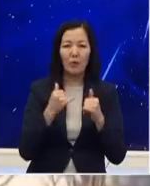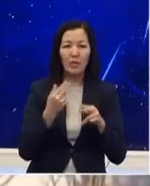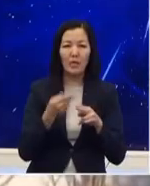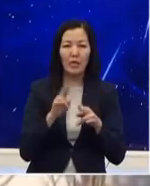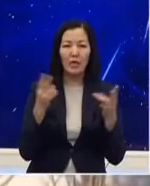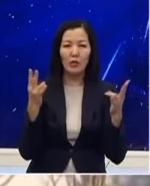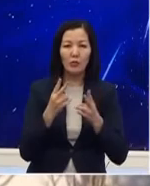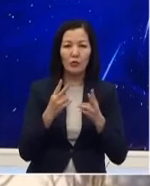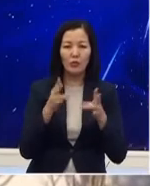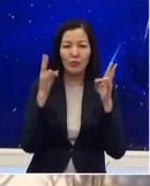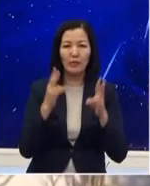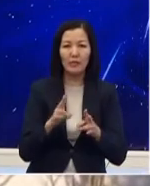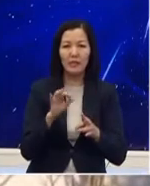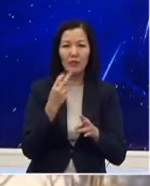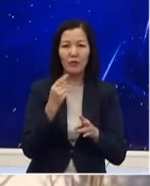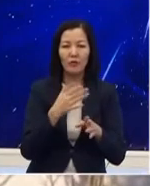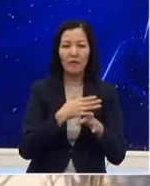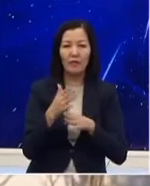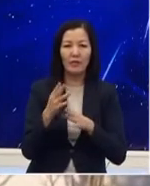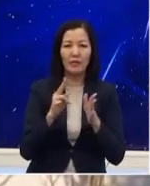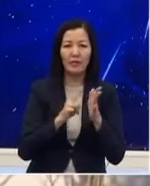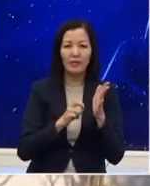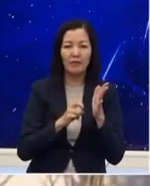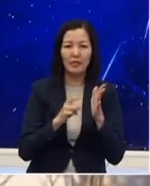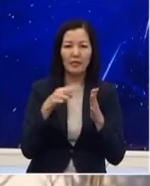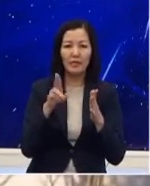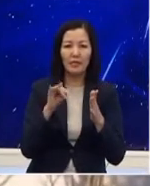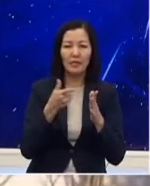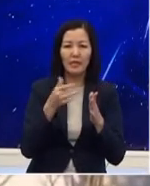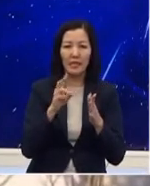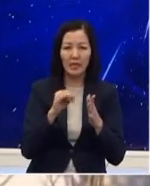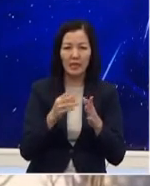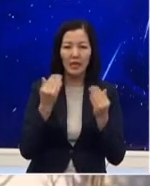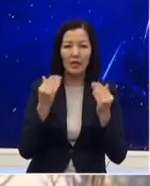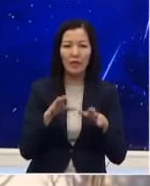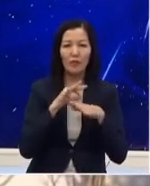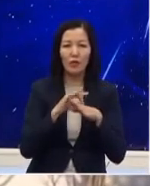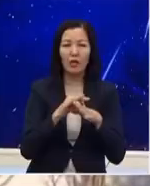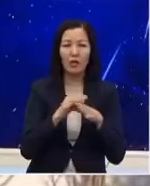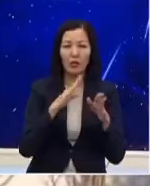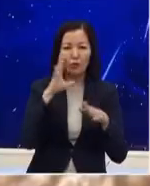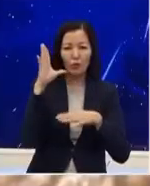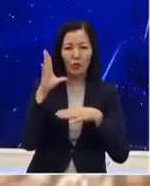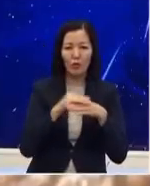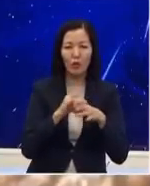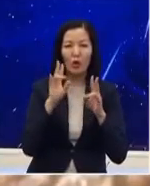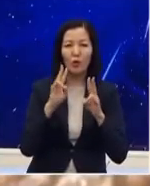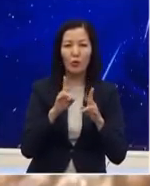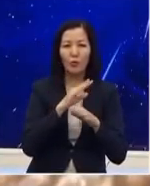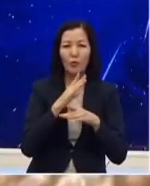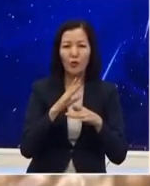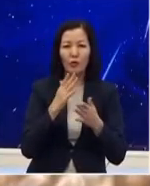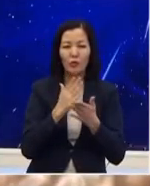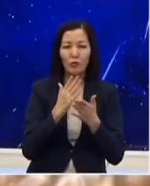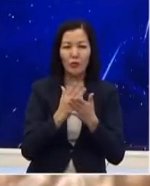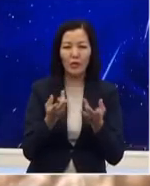нужд пострадавших от циклона выделено порядка 70 дизель-генераторов. Работа ведется круглосуточно, но многие все